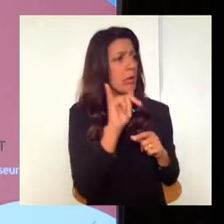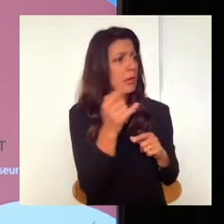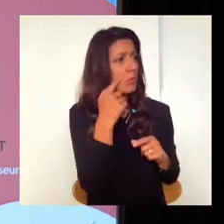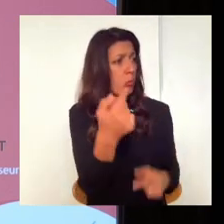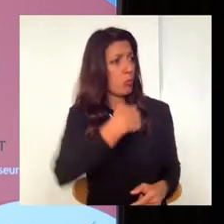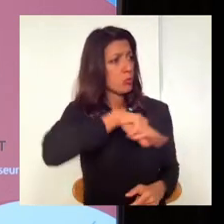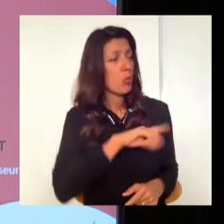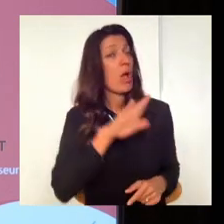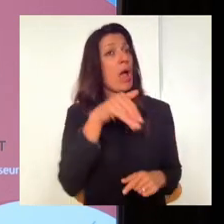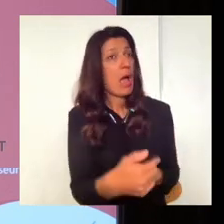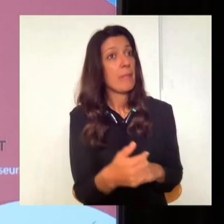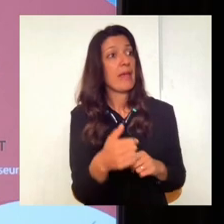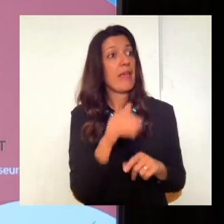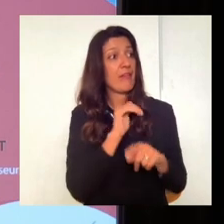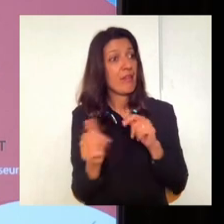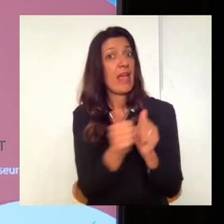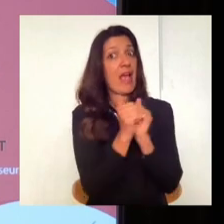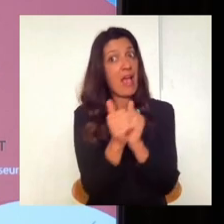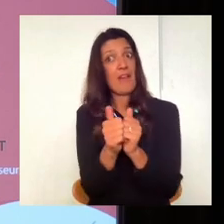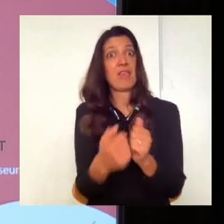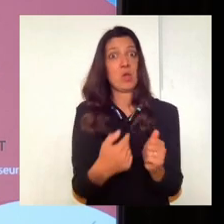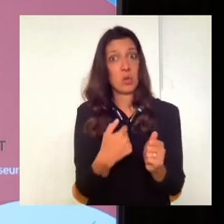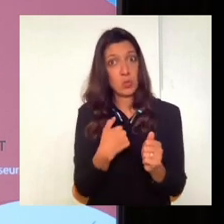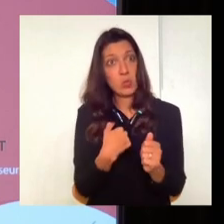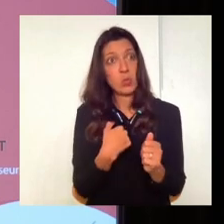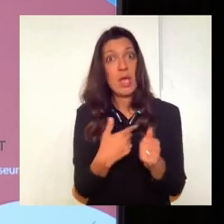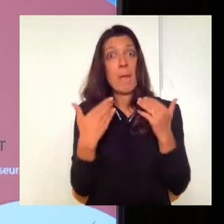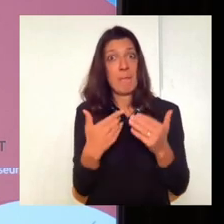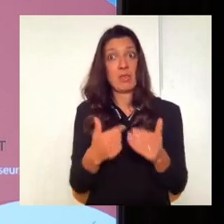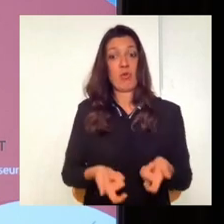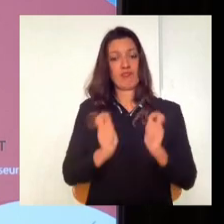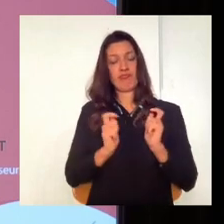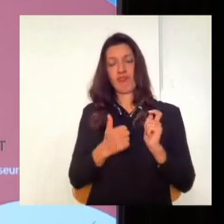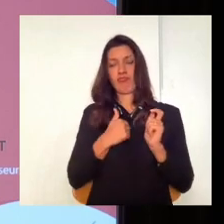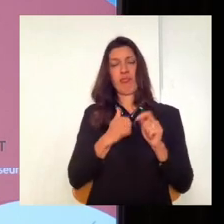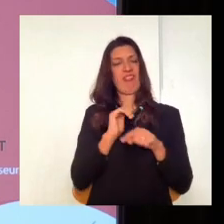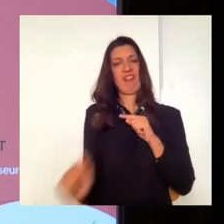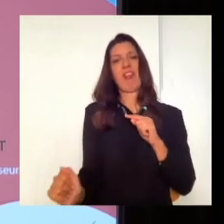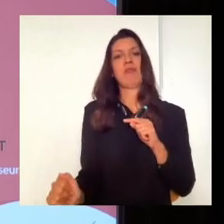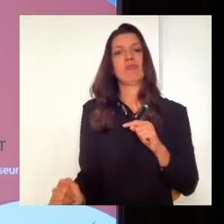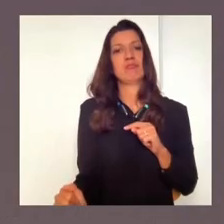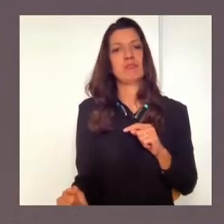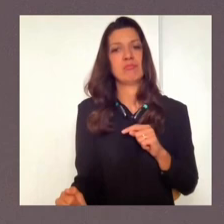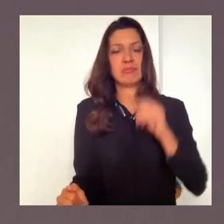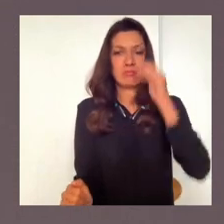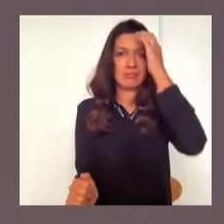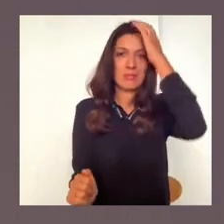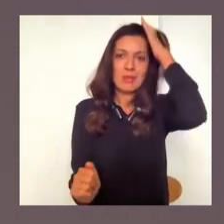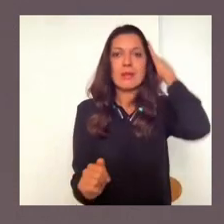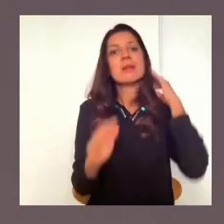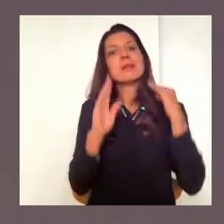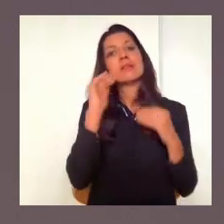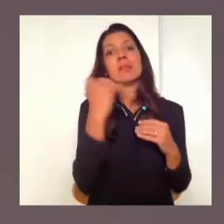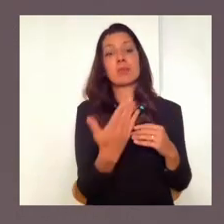ensuite on a fait avec nous, mais maintenant c'est nous qui faisons. Et je crois qu'il faut aussi laisser la